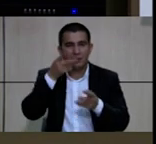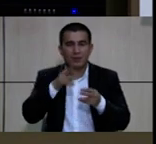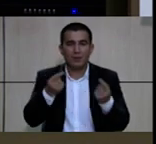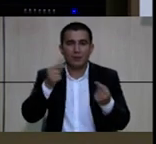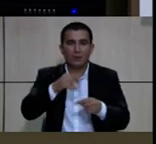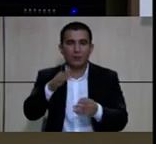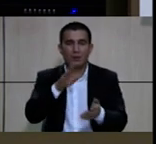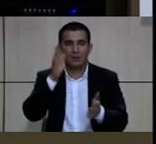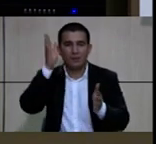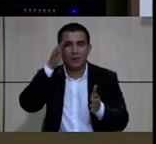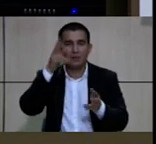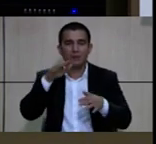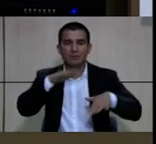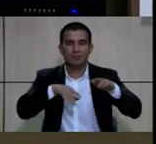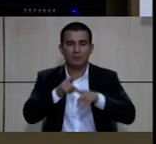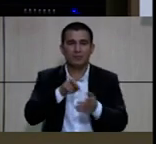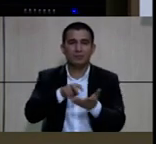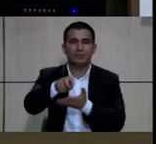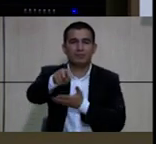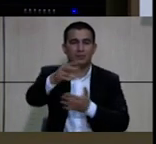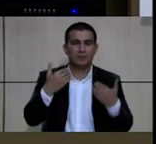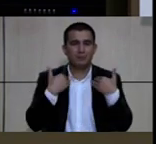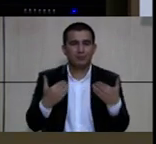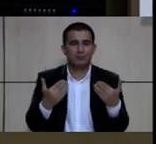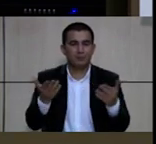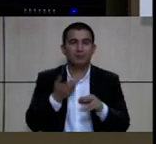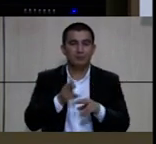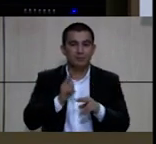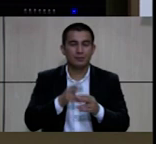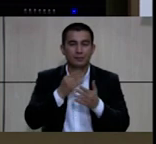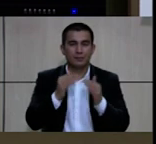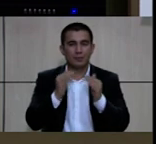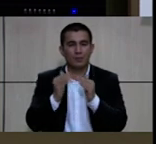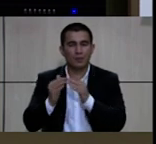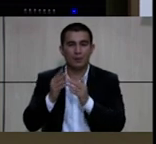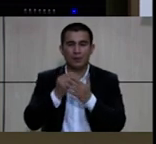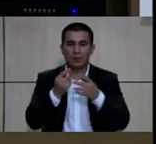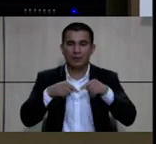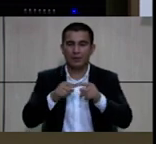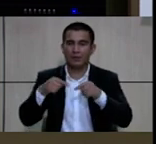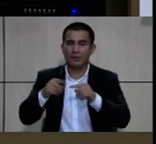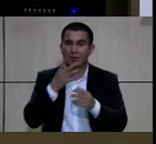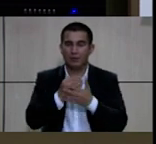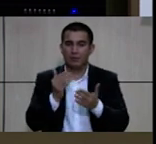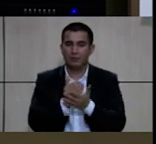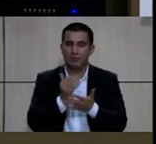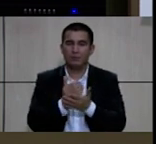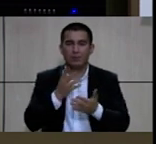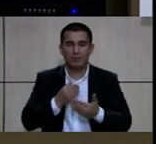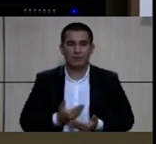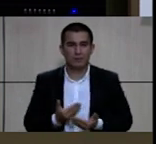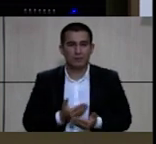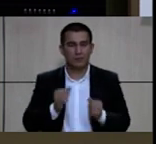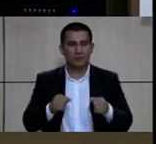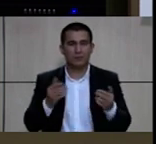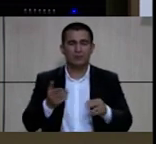orollar atrofidagi o'zlariga inlar qazib olib, o'sha inlarda yashaydi. Bularning tanasining